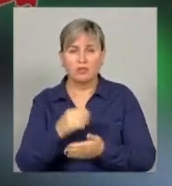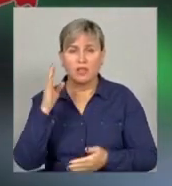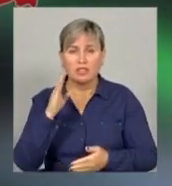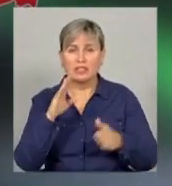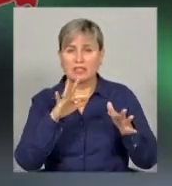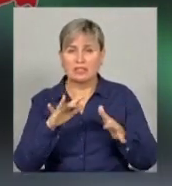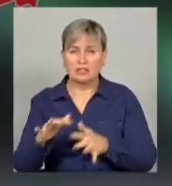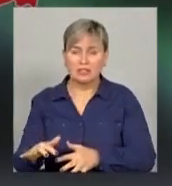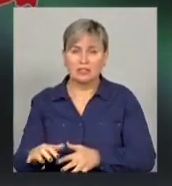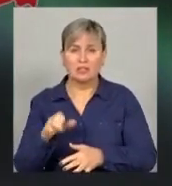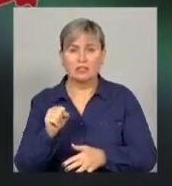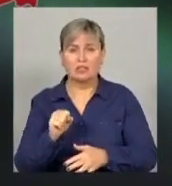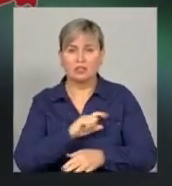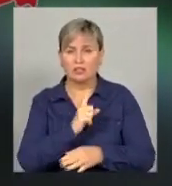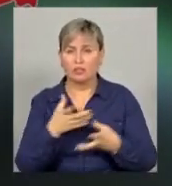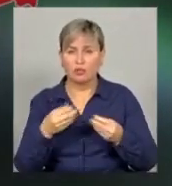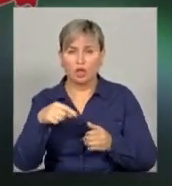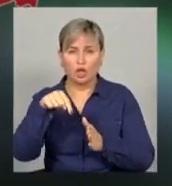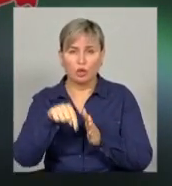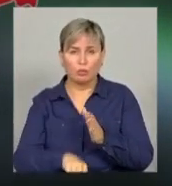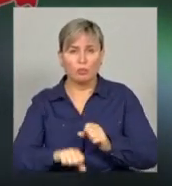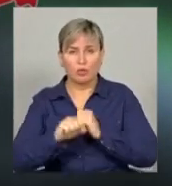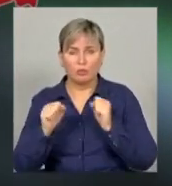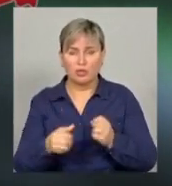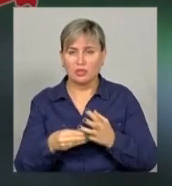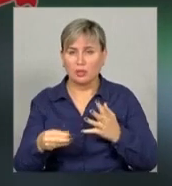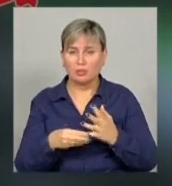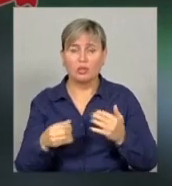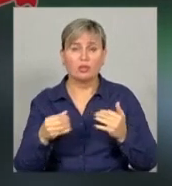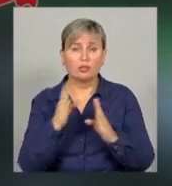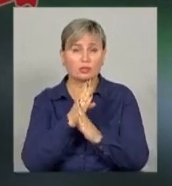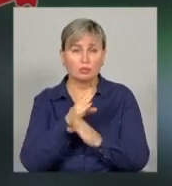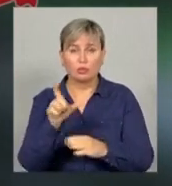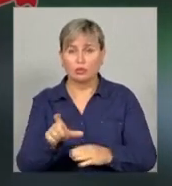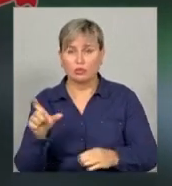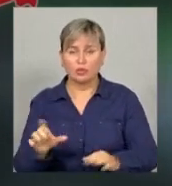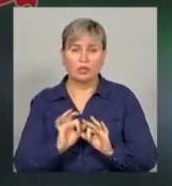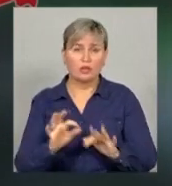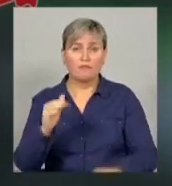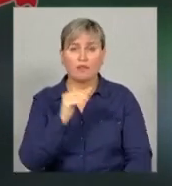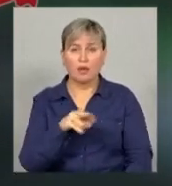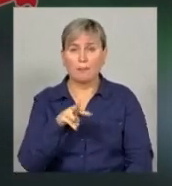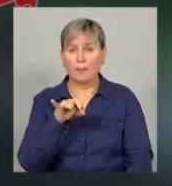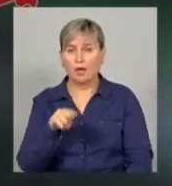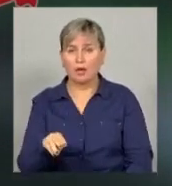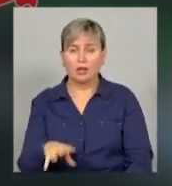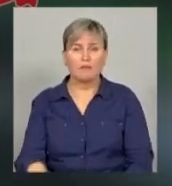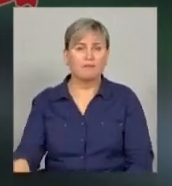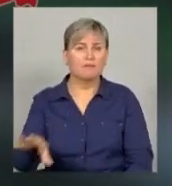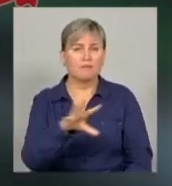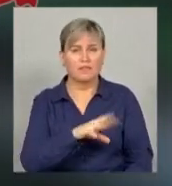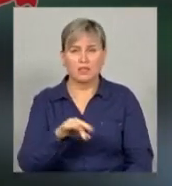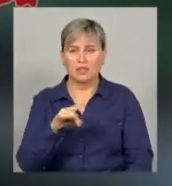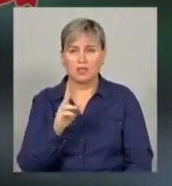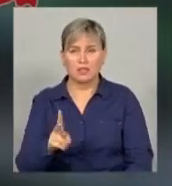в снеге осеннее увлажнение и глубину промерзания почвы синоптики прогнозируют что в феврале и марте почти на всей территории страны